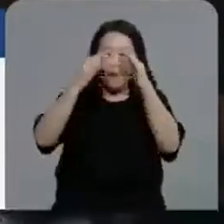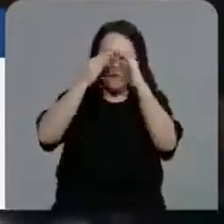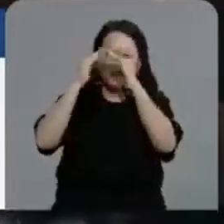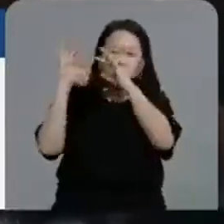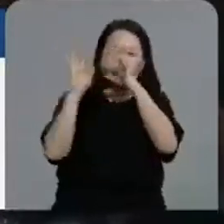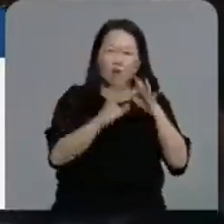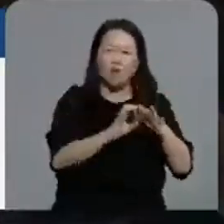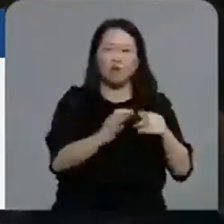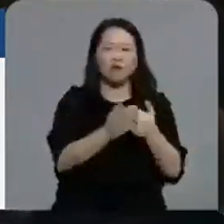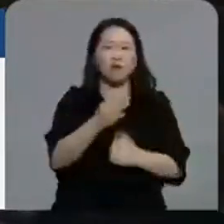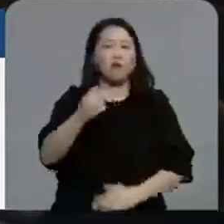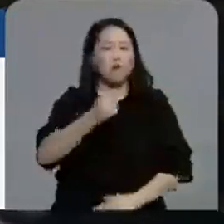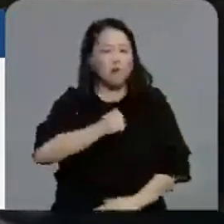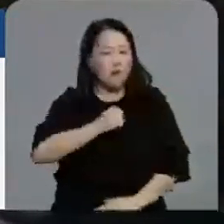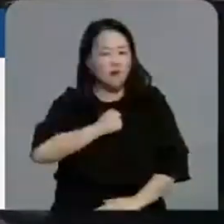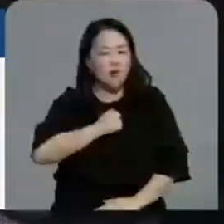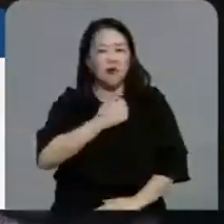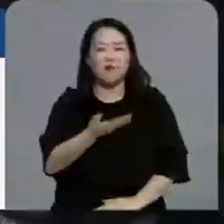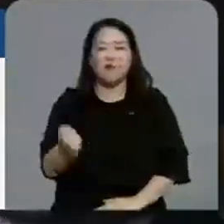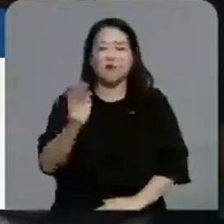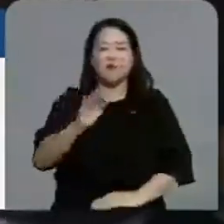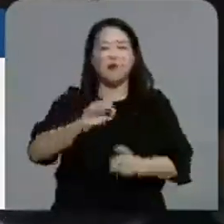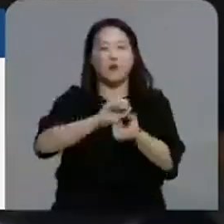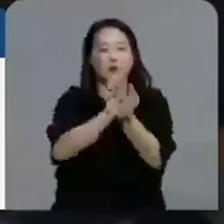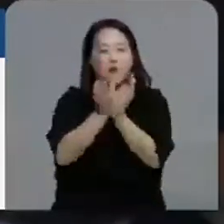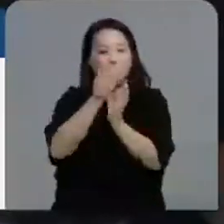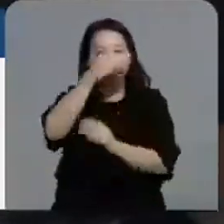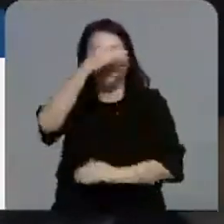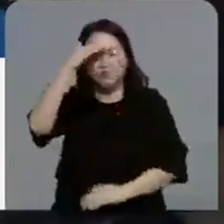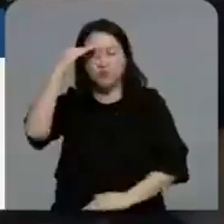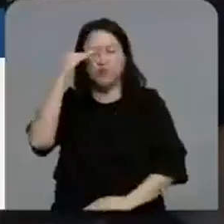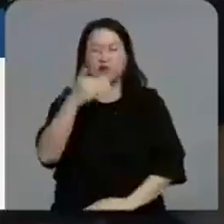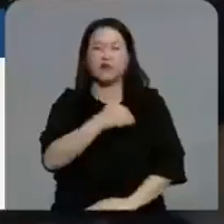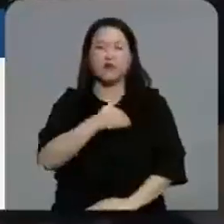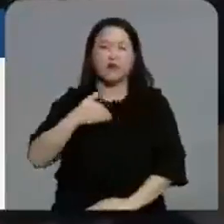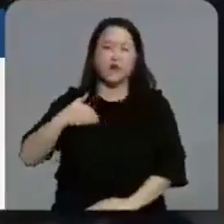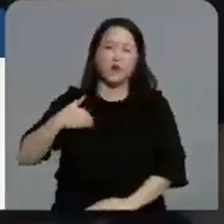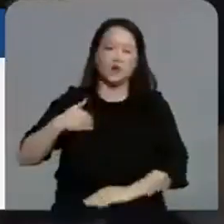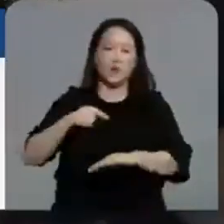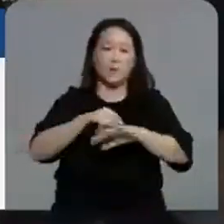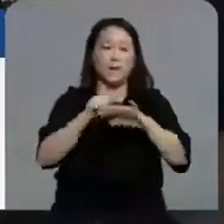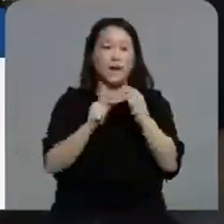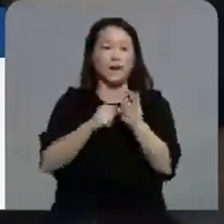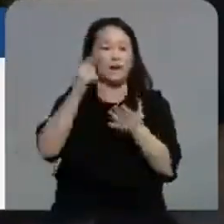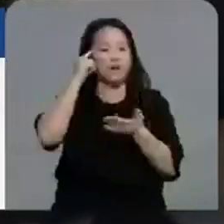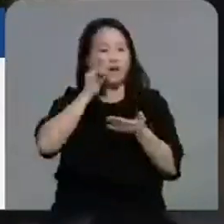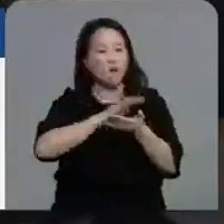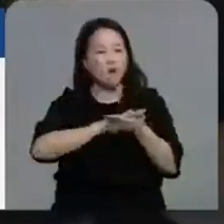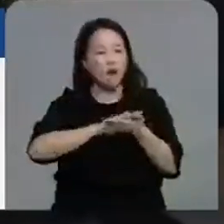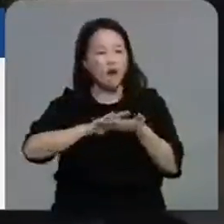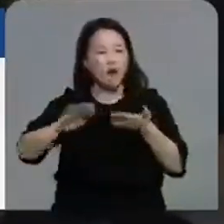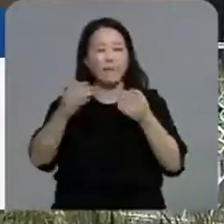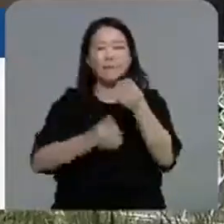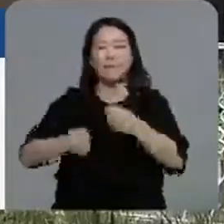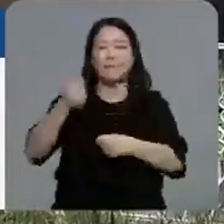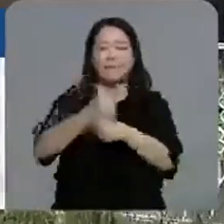사실이었는데 지금 꽃 보니까 정말 너무 여유롭고요. 이제 마음의 평화가 오는 평화를 좀 찾은 것